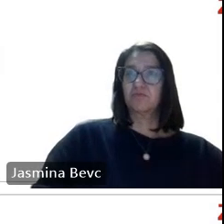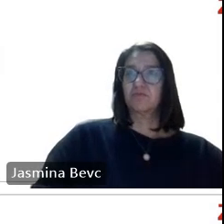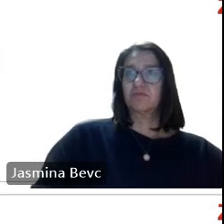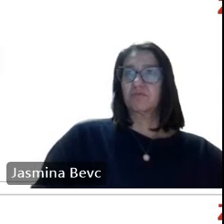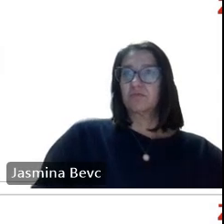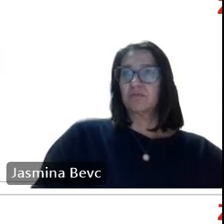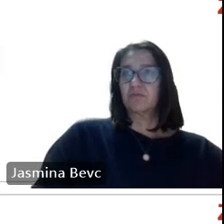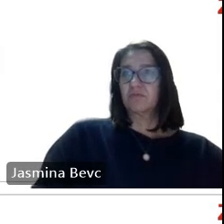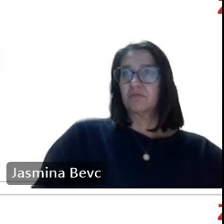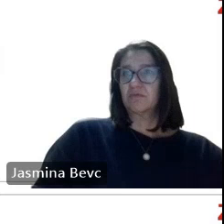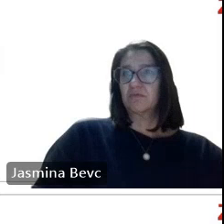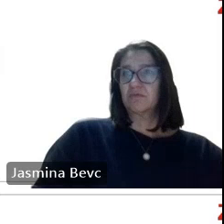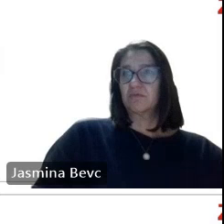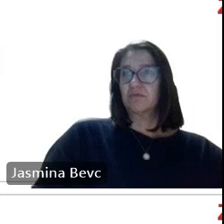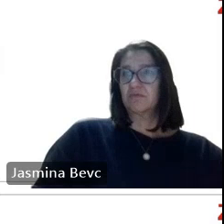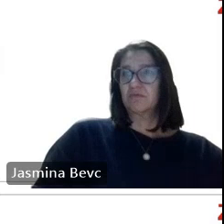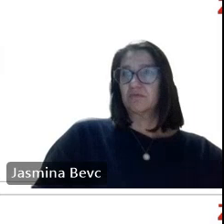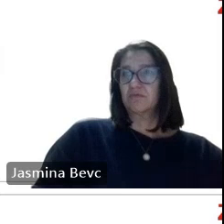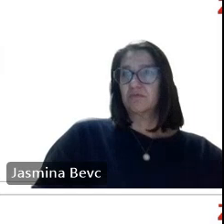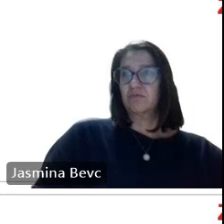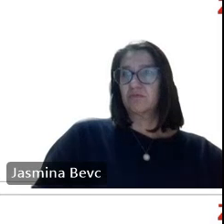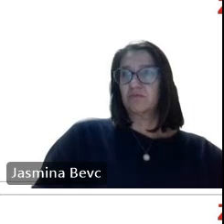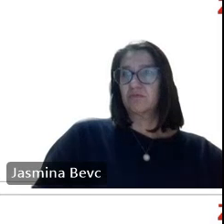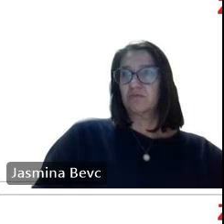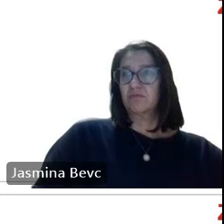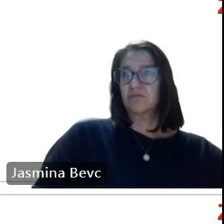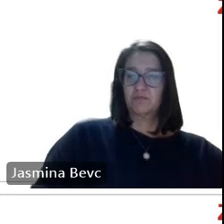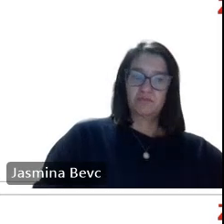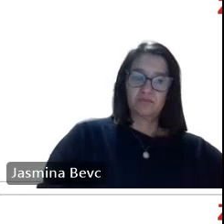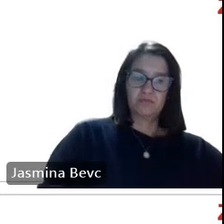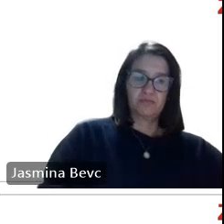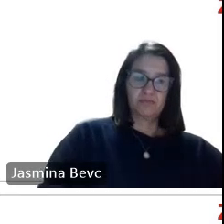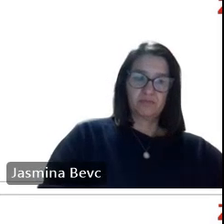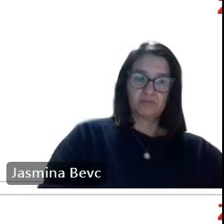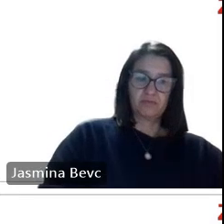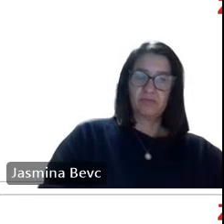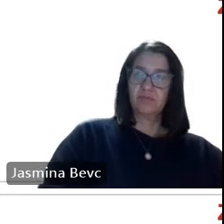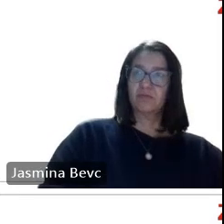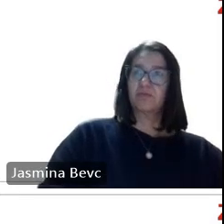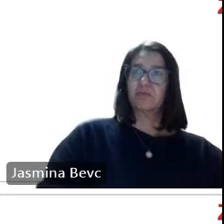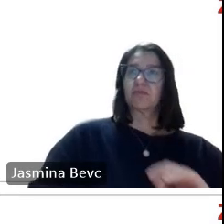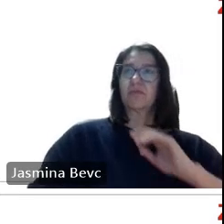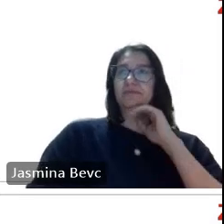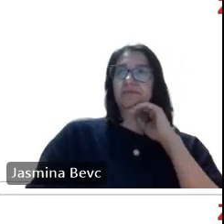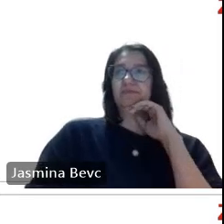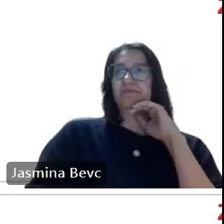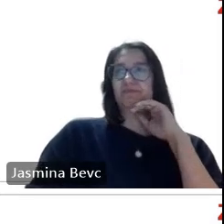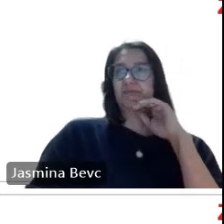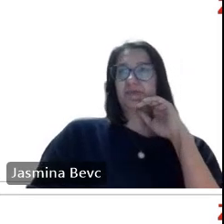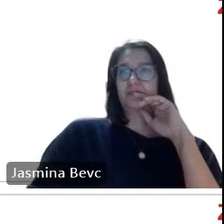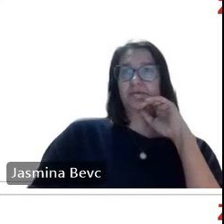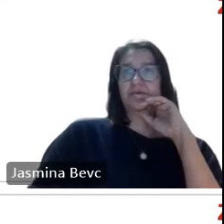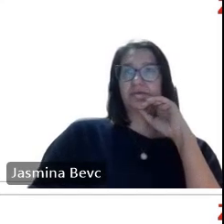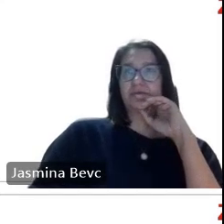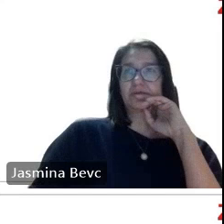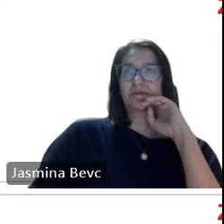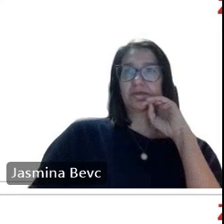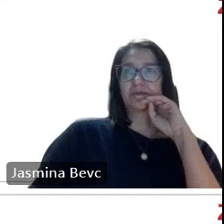oziroma točno poznati toplotne izgube našega objekta. Pri klasičnih načinih ogrevanja